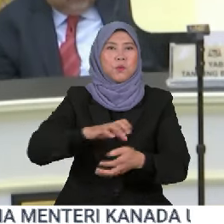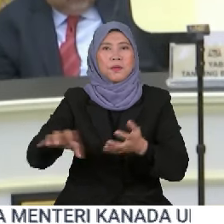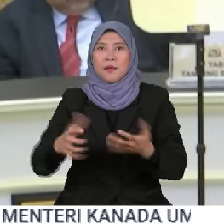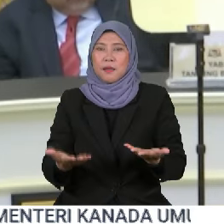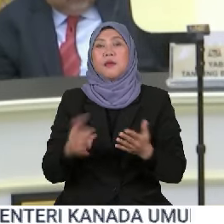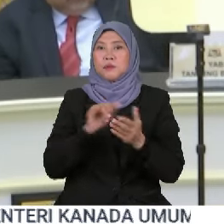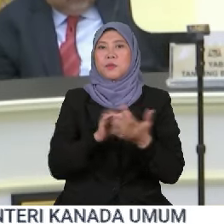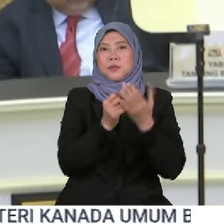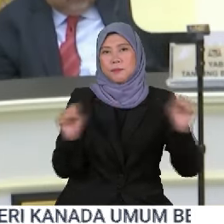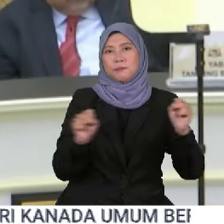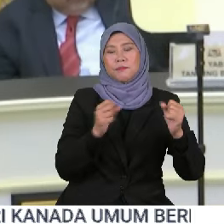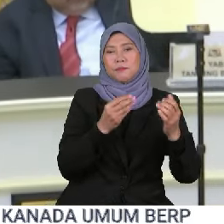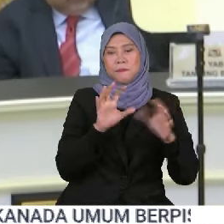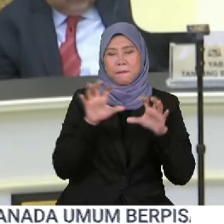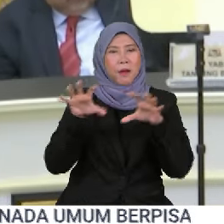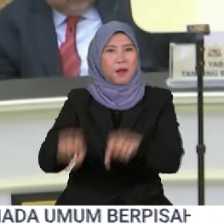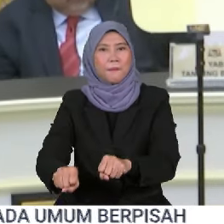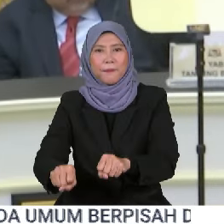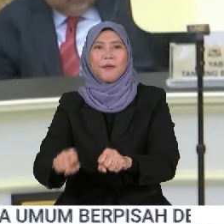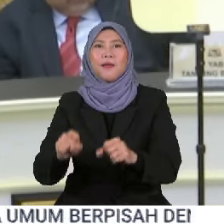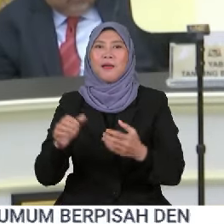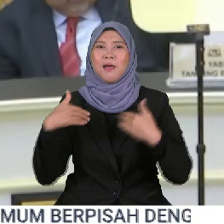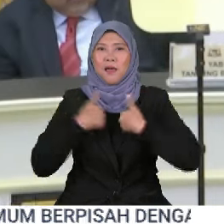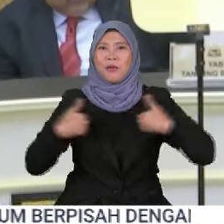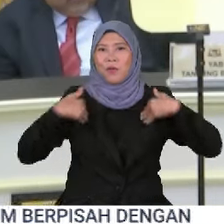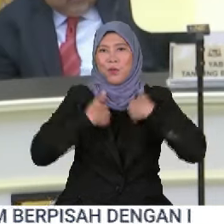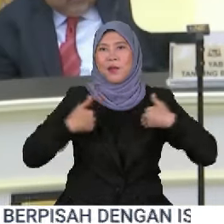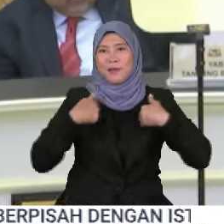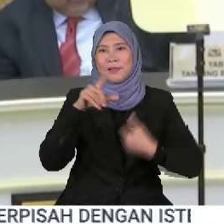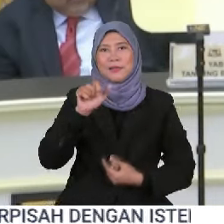menyediakan 316 perangkap hewan liar pun pakai jenis